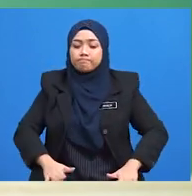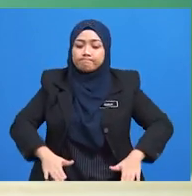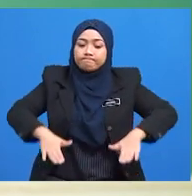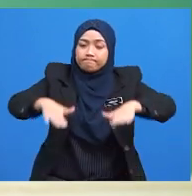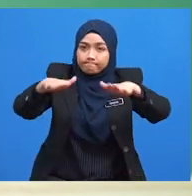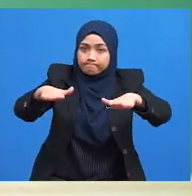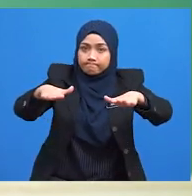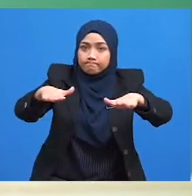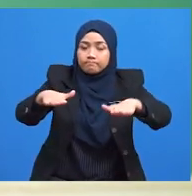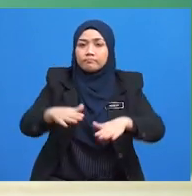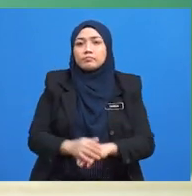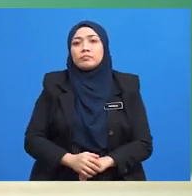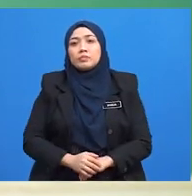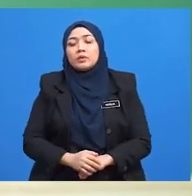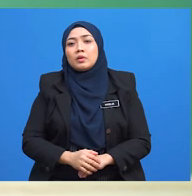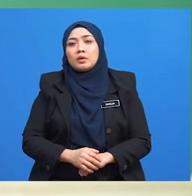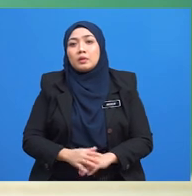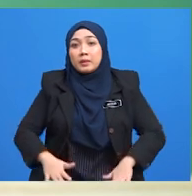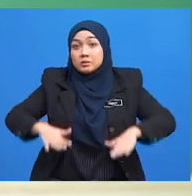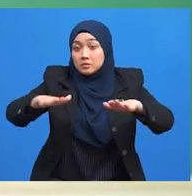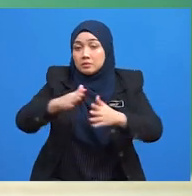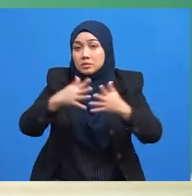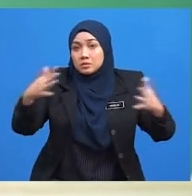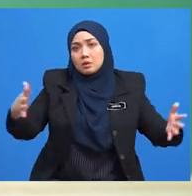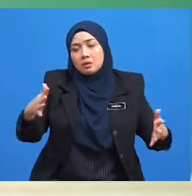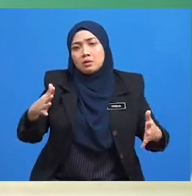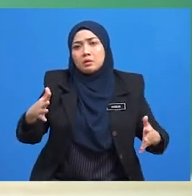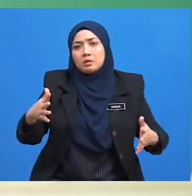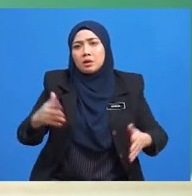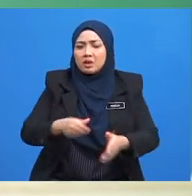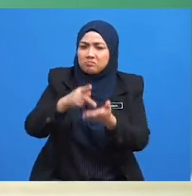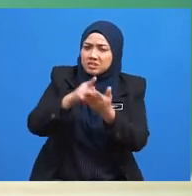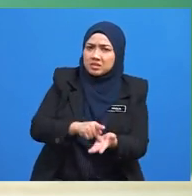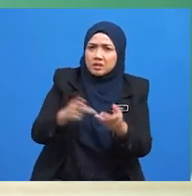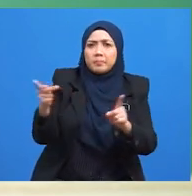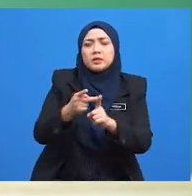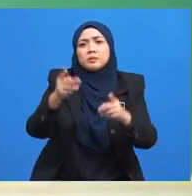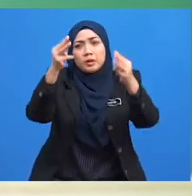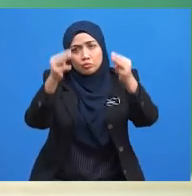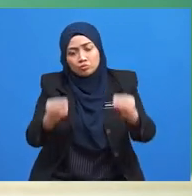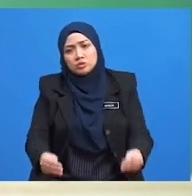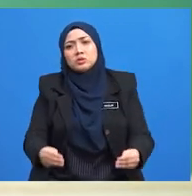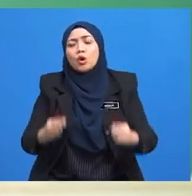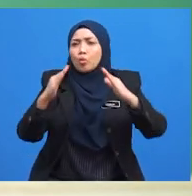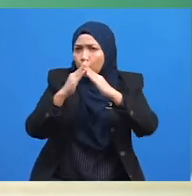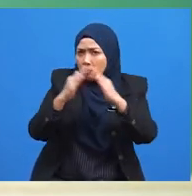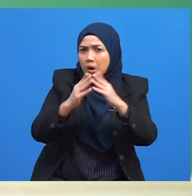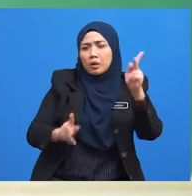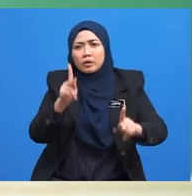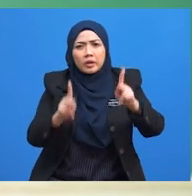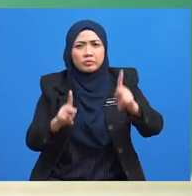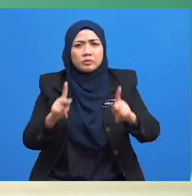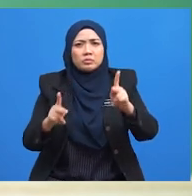kerana banjir besar akan menyebabkan kerosakan harta benda, rumah, kenderaan dan sebagainya